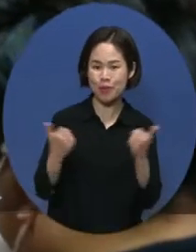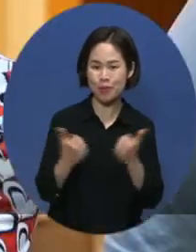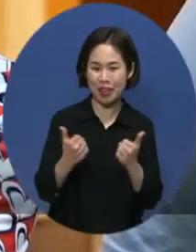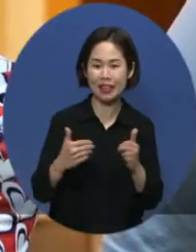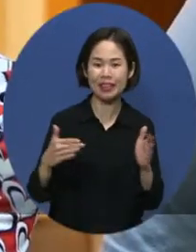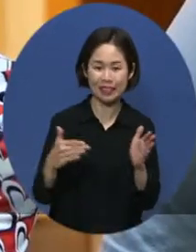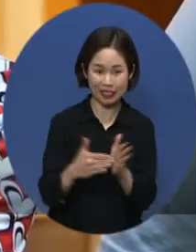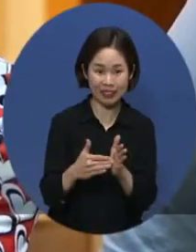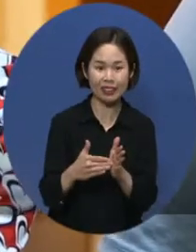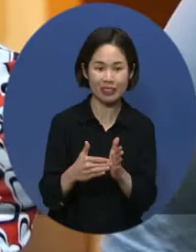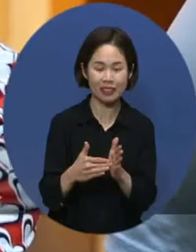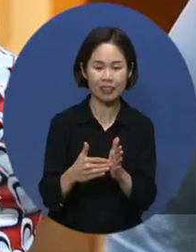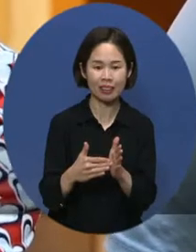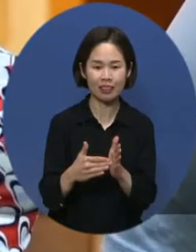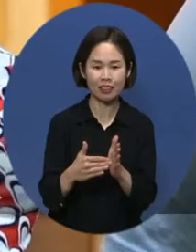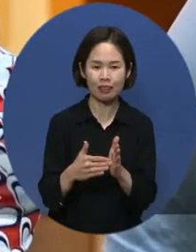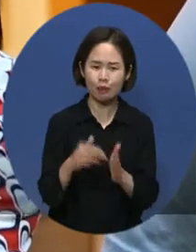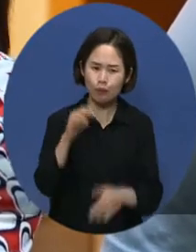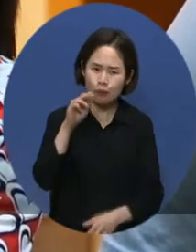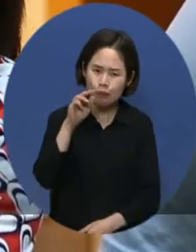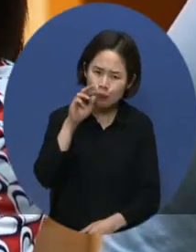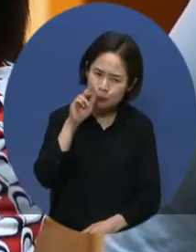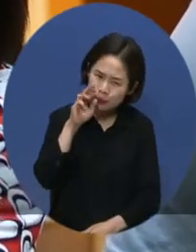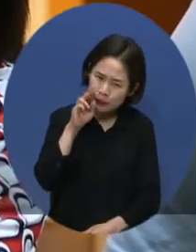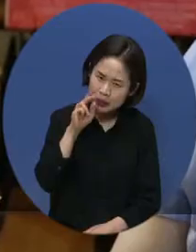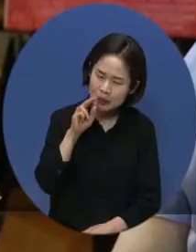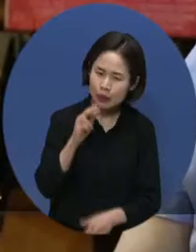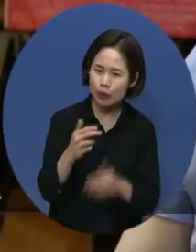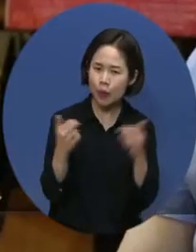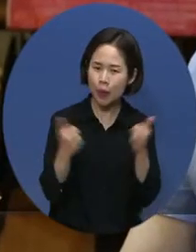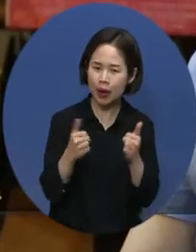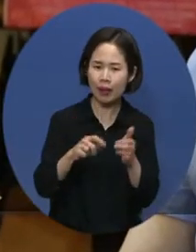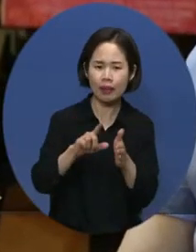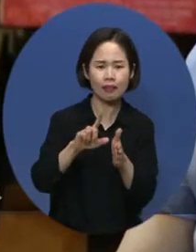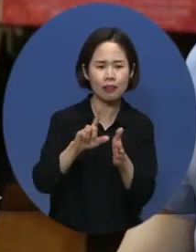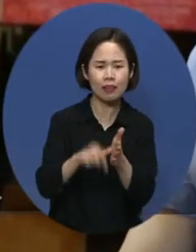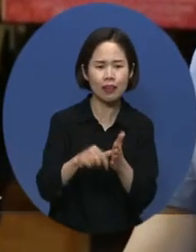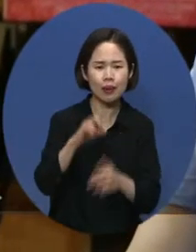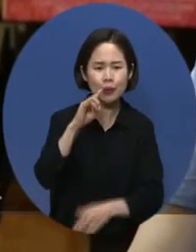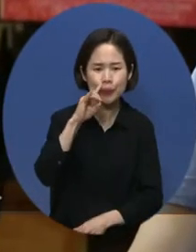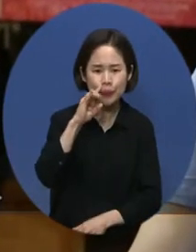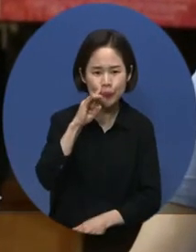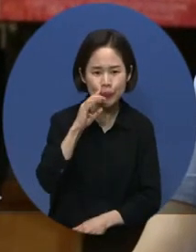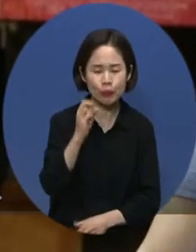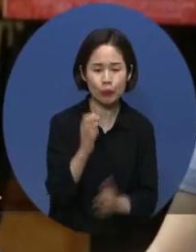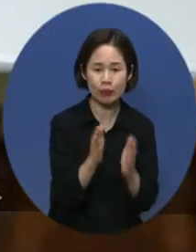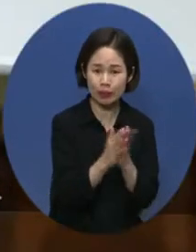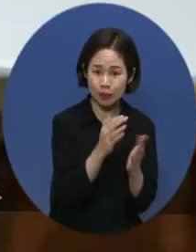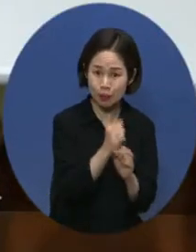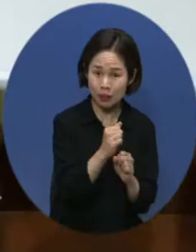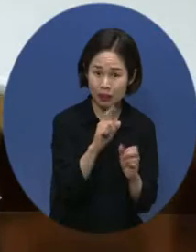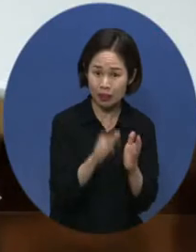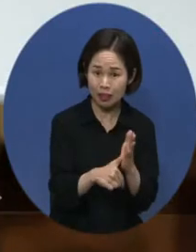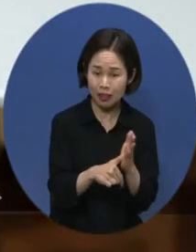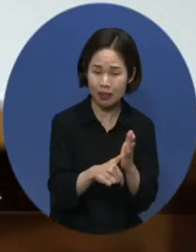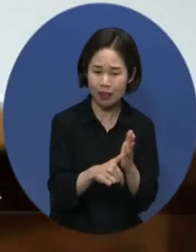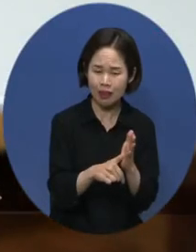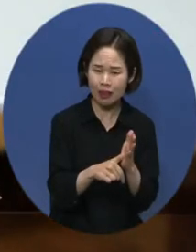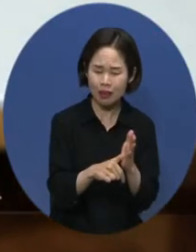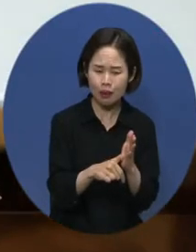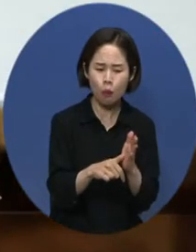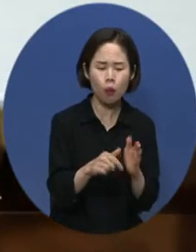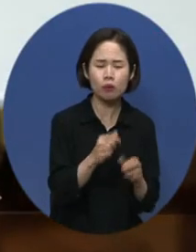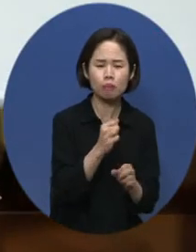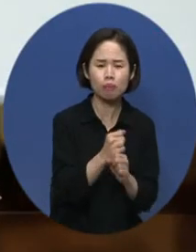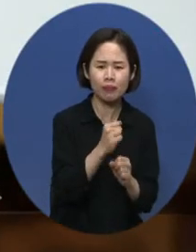끝났는데 여러분들 혹시 이거 하면서 궁금한 거나 이 책 만드는 거에서 궁금한 거나 아니면 이